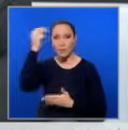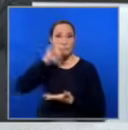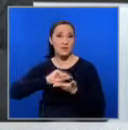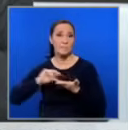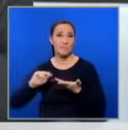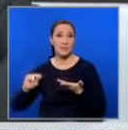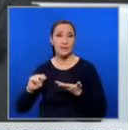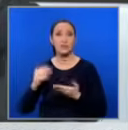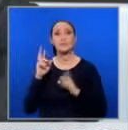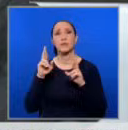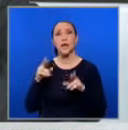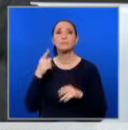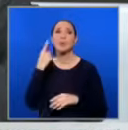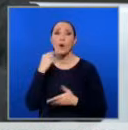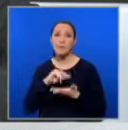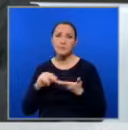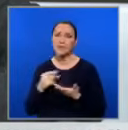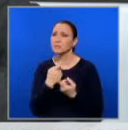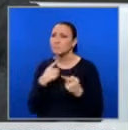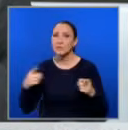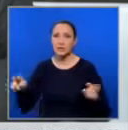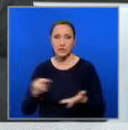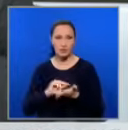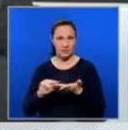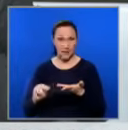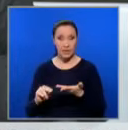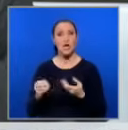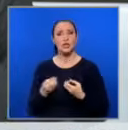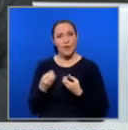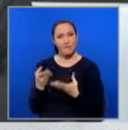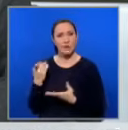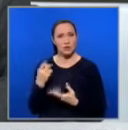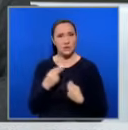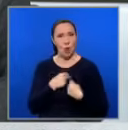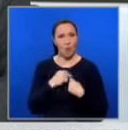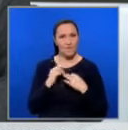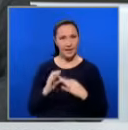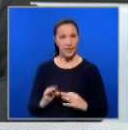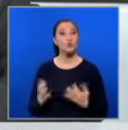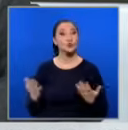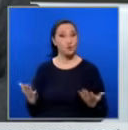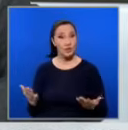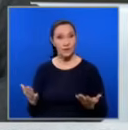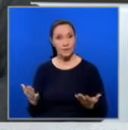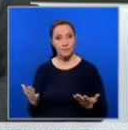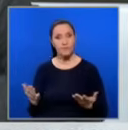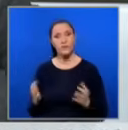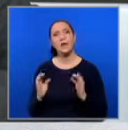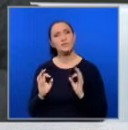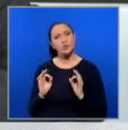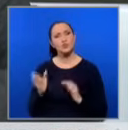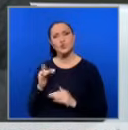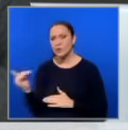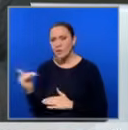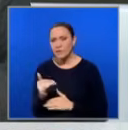се и млади писатели, и всякакви писатели, и ще вдъхне тази увереност, че всъщност дори да